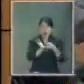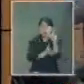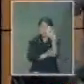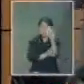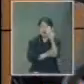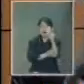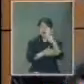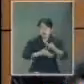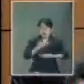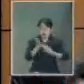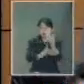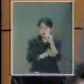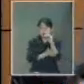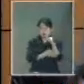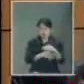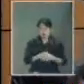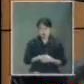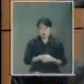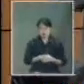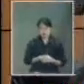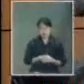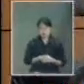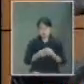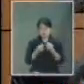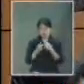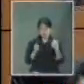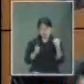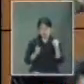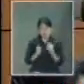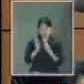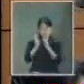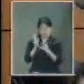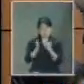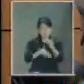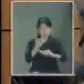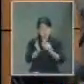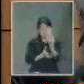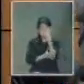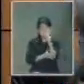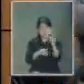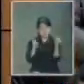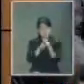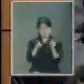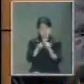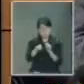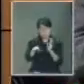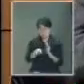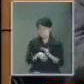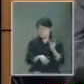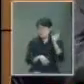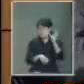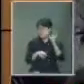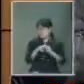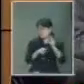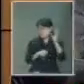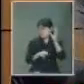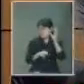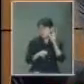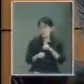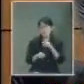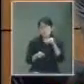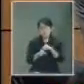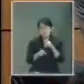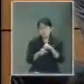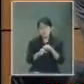ออกมีพ่อค้าไม้ใหญ่คนหนึ่งครับลูกเขาเป็นคนดังอยู่แถวแปดริ้วครับถ้าไม่รู้จักให้ถ